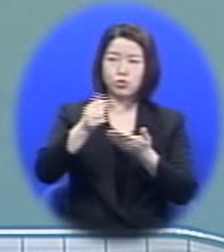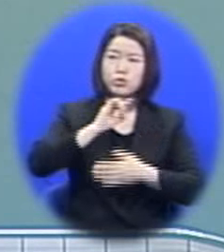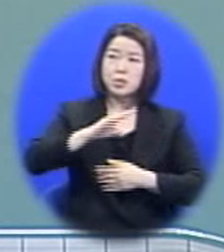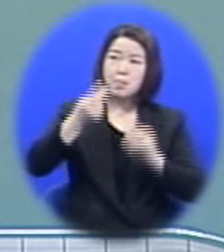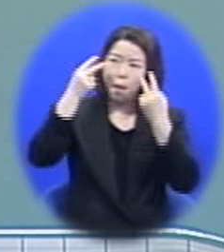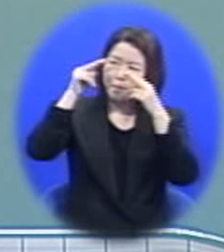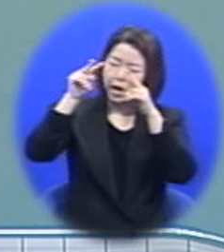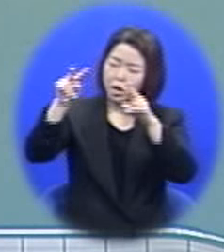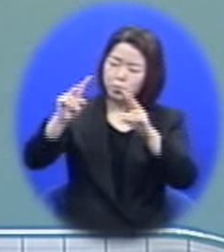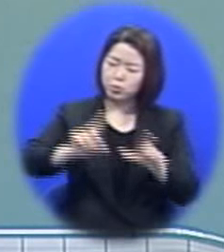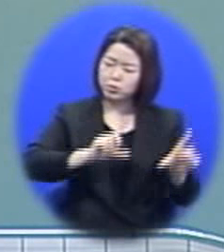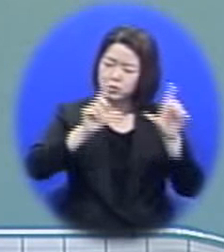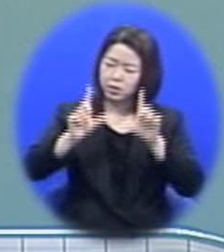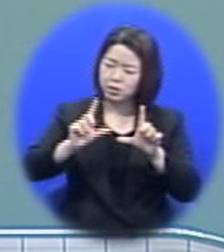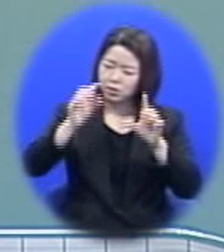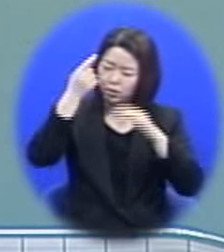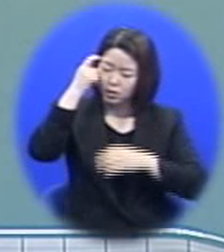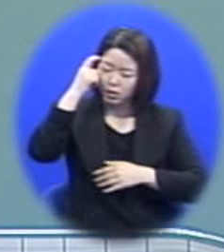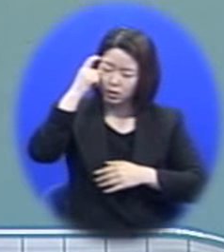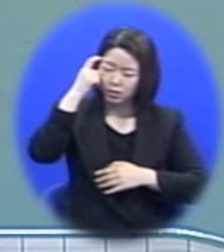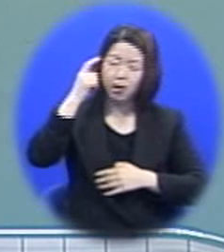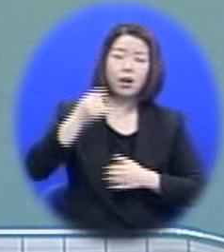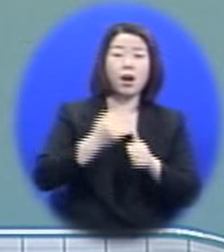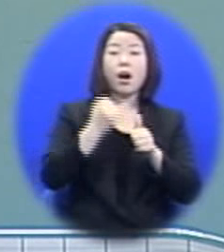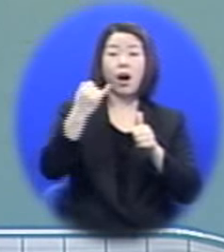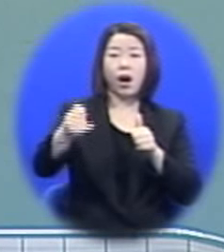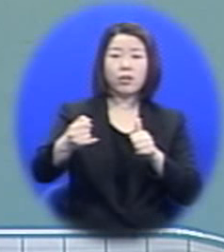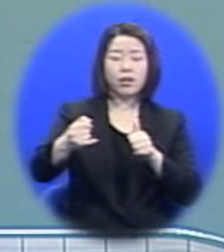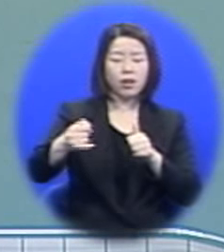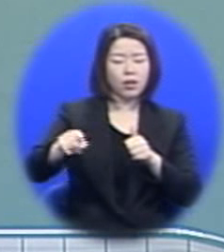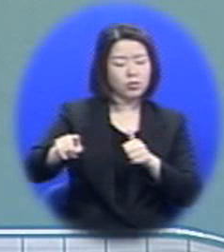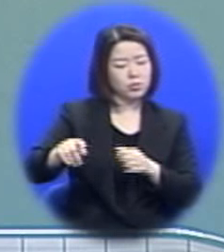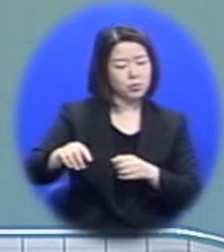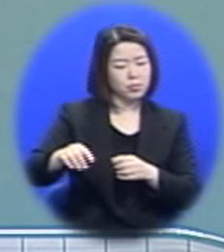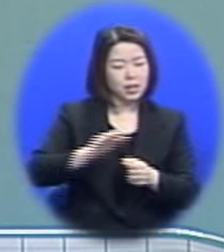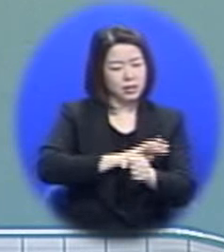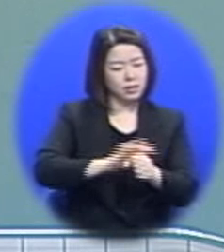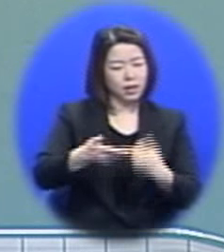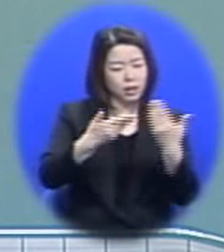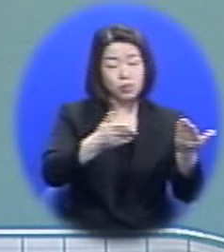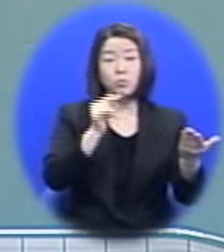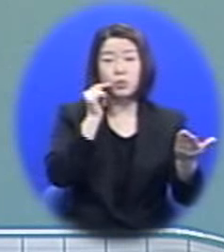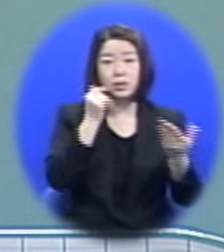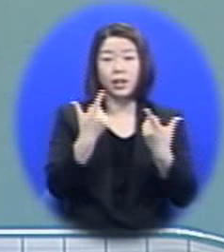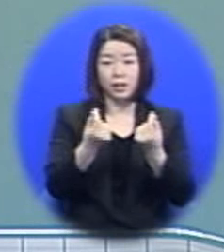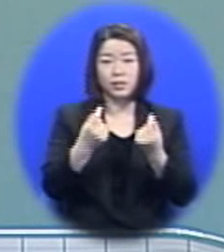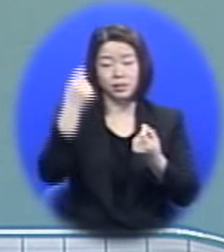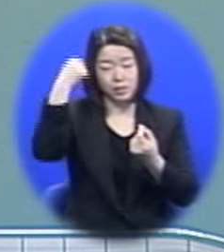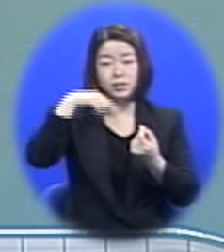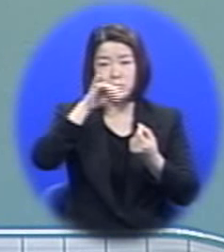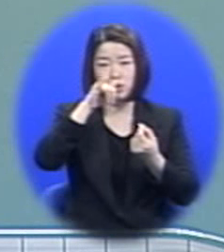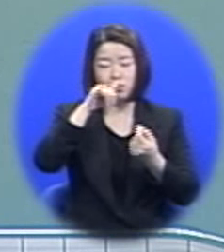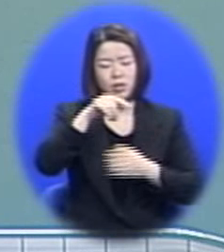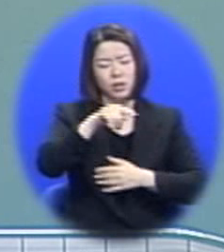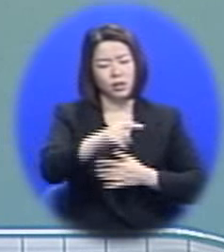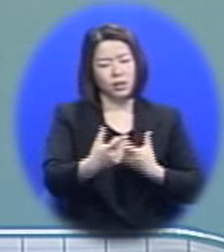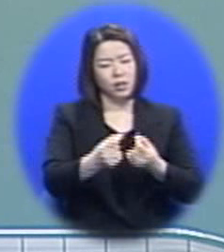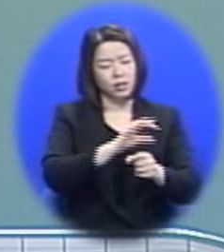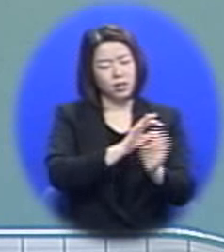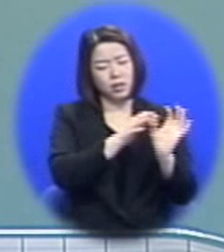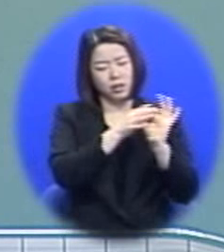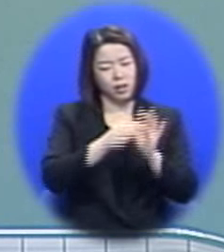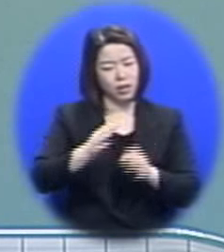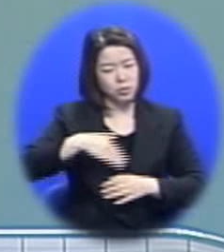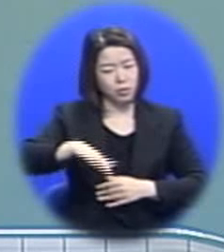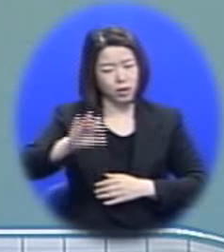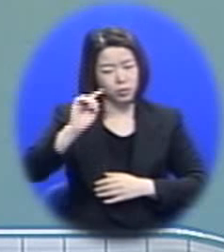살려고 그러니까 아내에게 소홀해지는 것 같은 느낌이 드는 겁니다. 야, 이렇게 계속 가도 될까? 계속